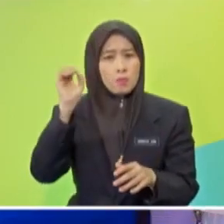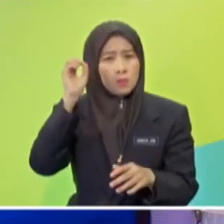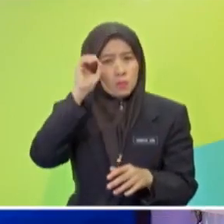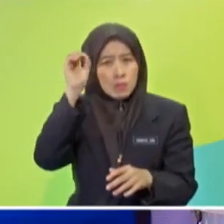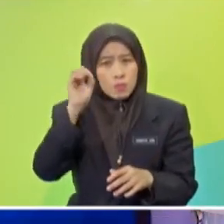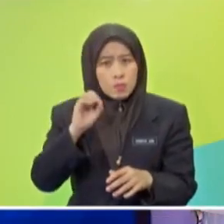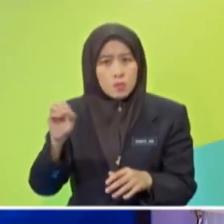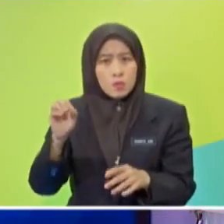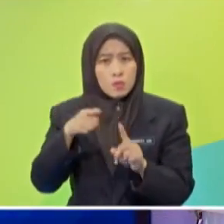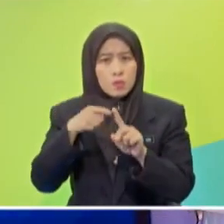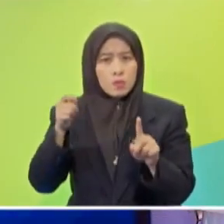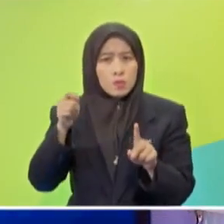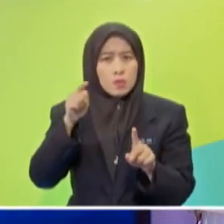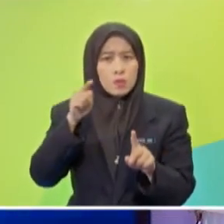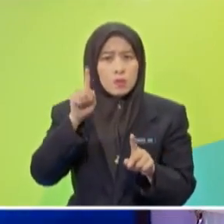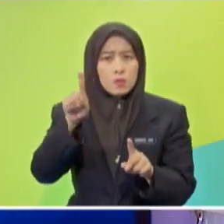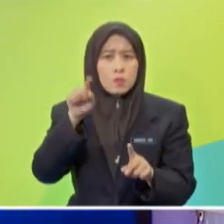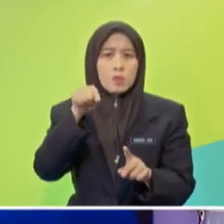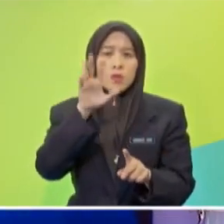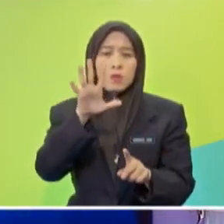ratus dari satu